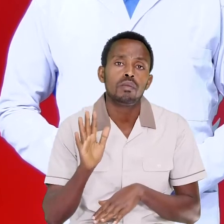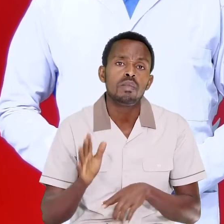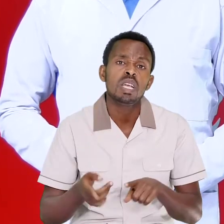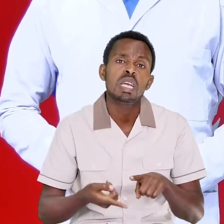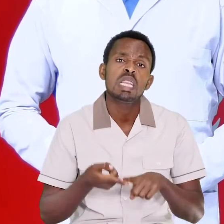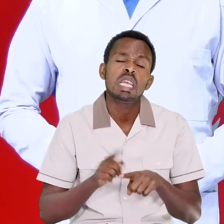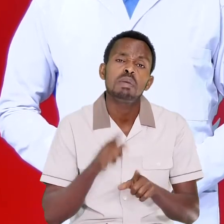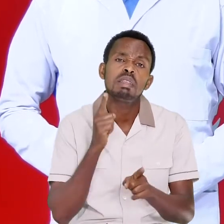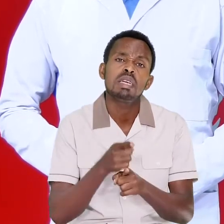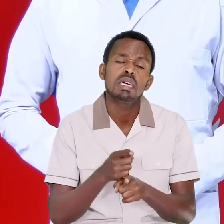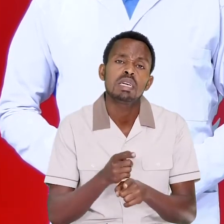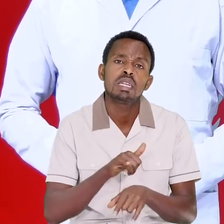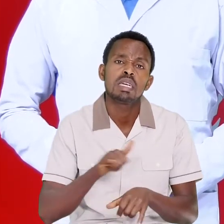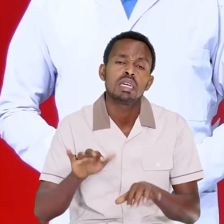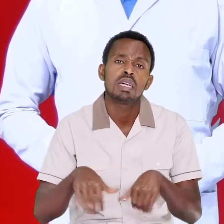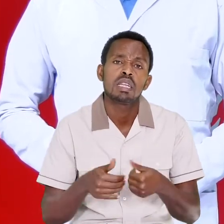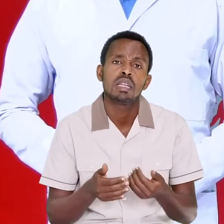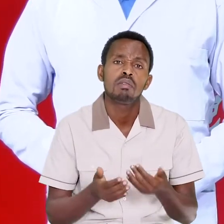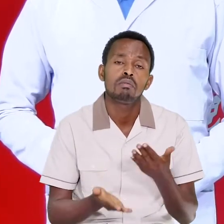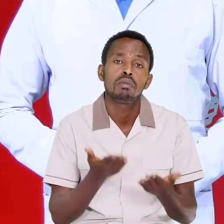deebii sirrii akka kennaniif jajjabeessaa.